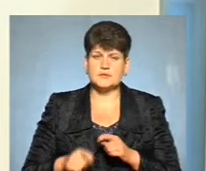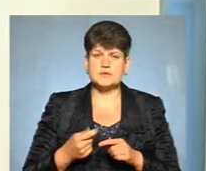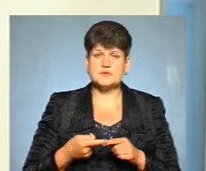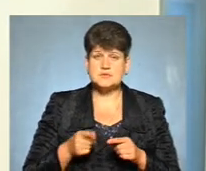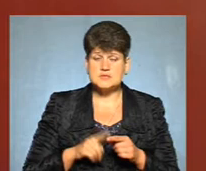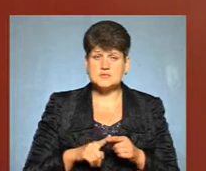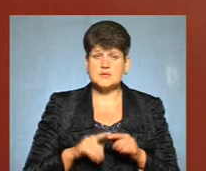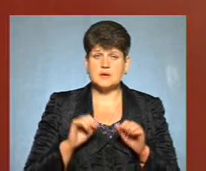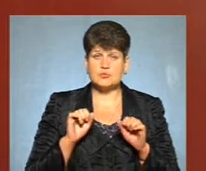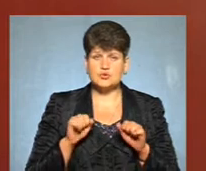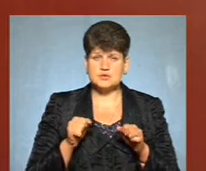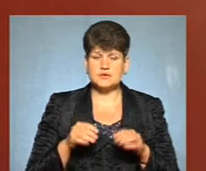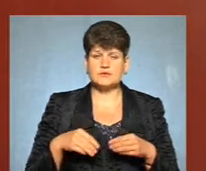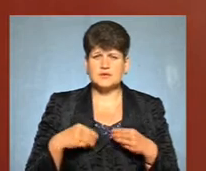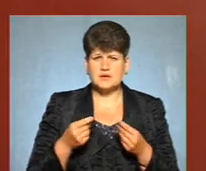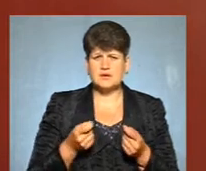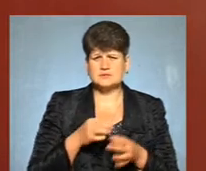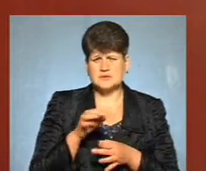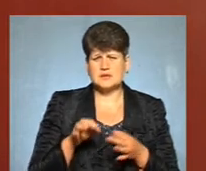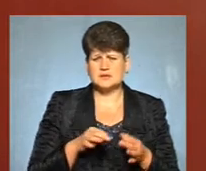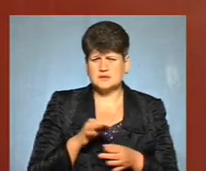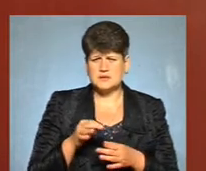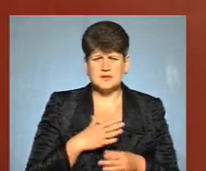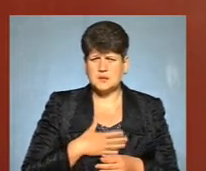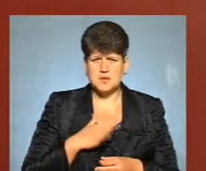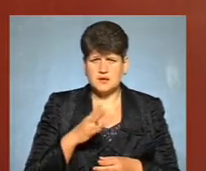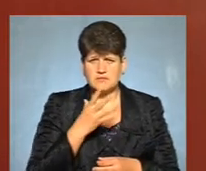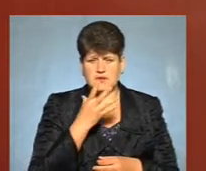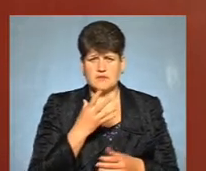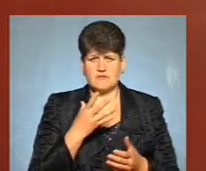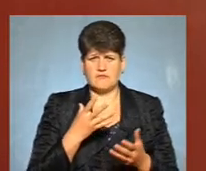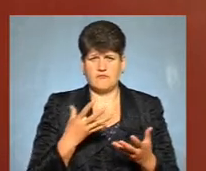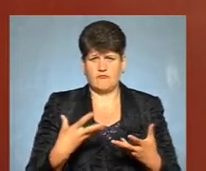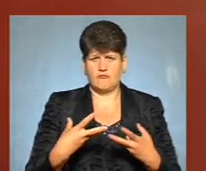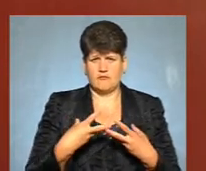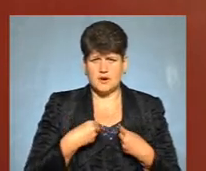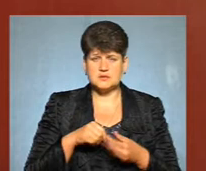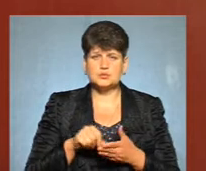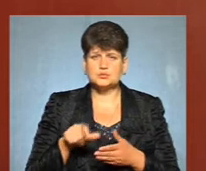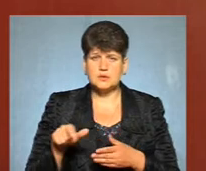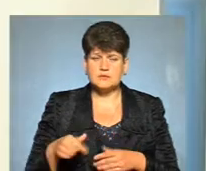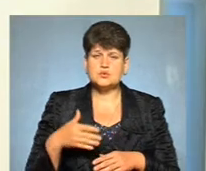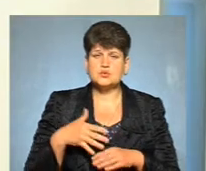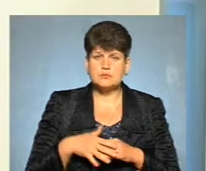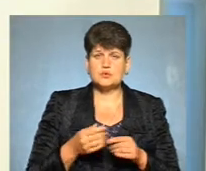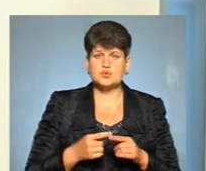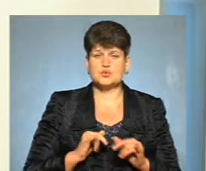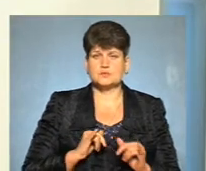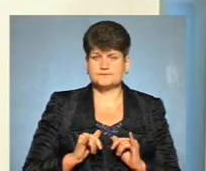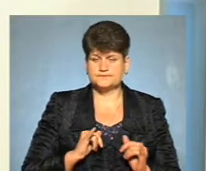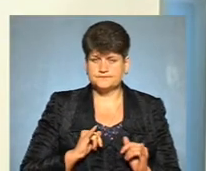можливо, додавало зайвих таких, можливо, неприємних вражень нашим учасникам, але вони з розумінням до цього віднеслися,